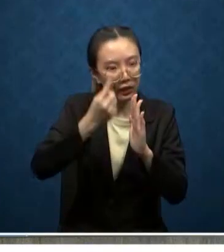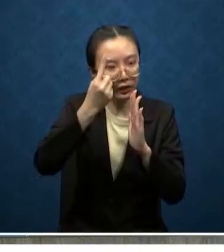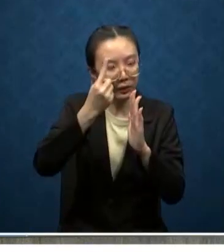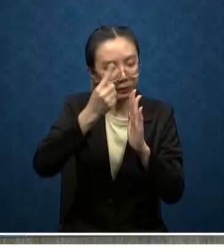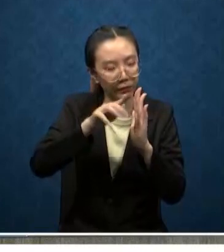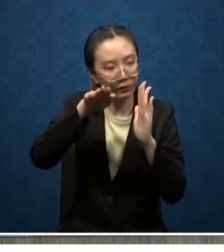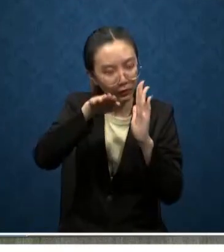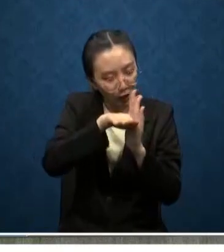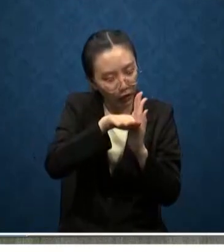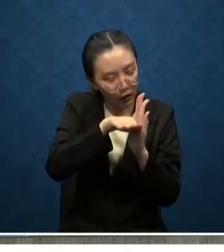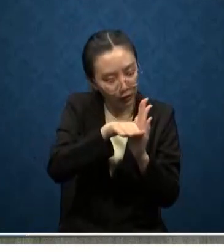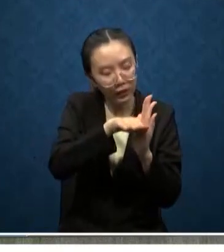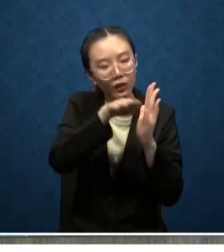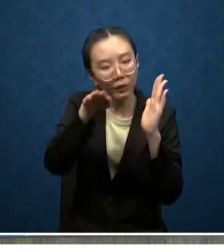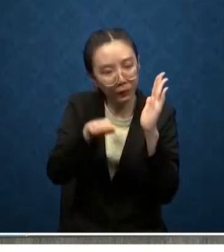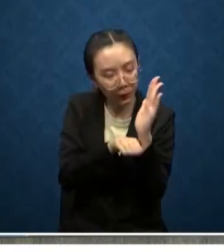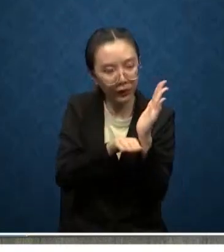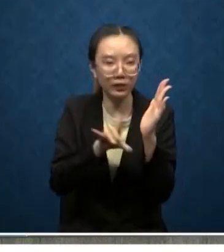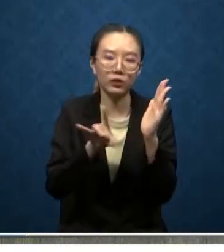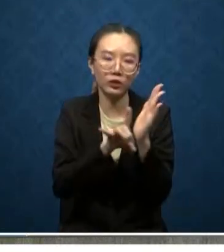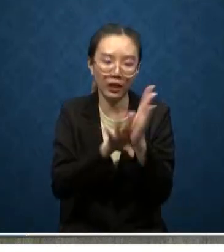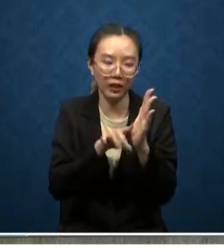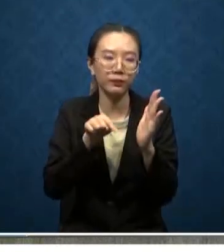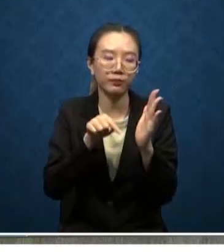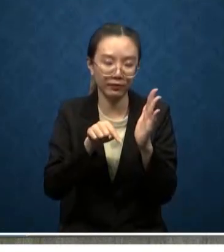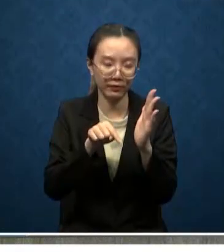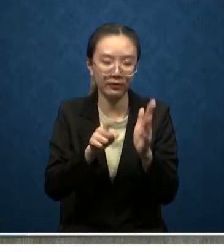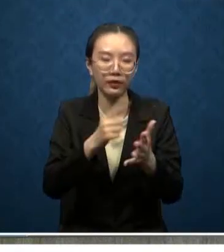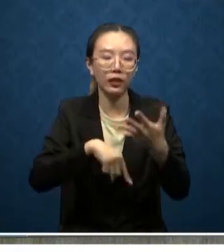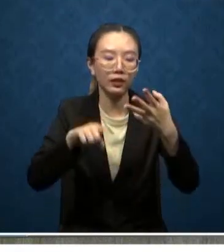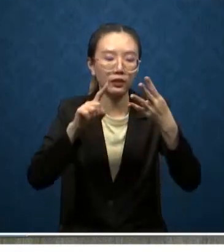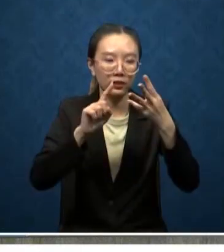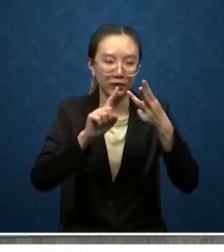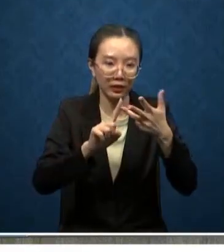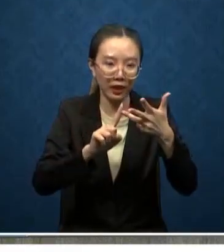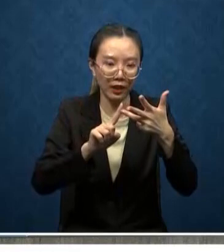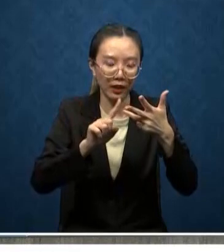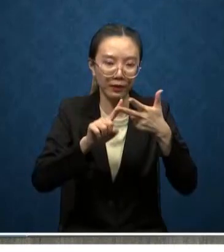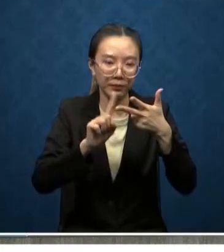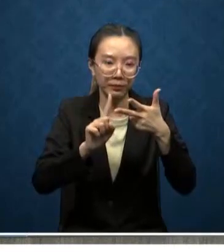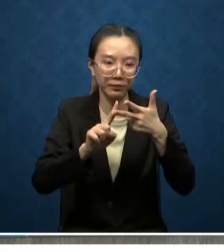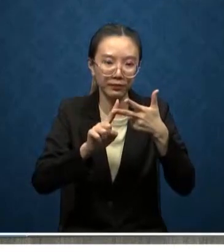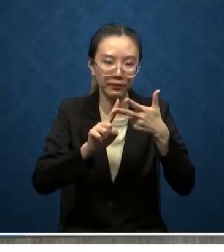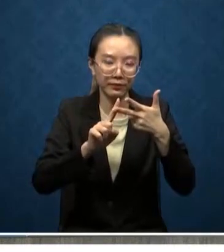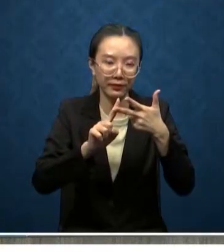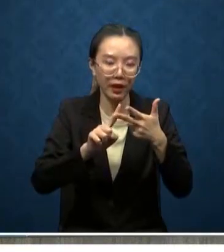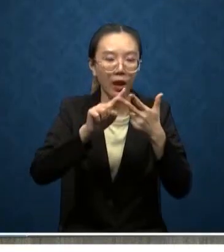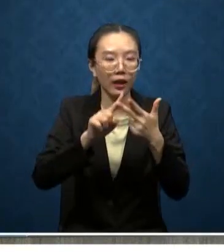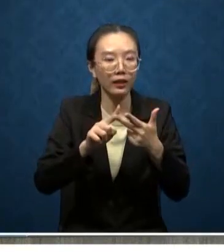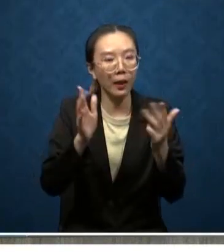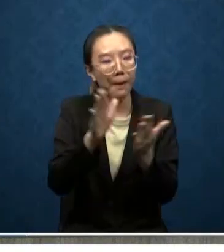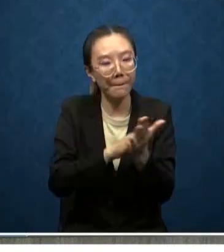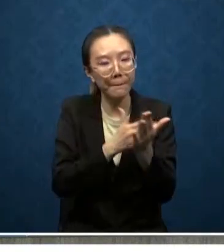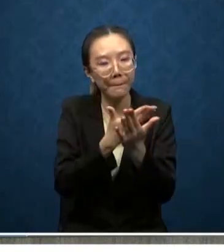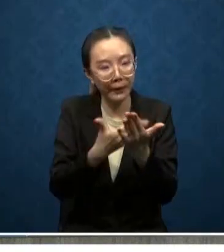กลางน้ำและปลายน้ำในประการที่ 3การขับเคลื่อนแผนงาน